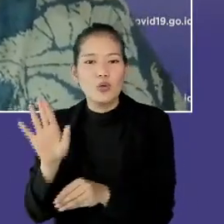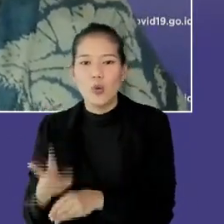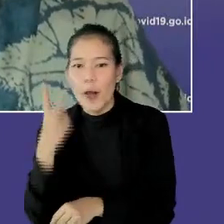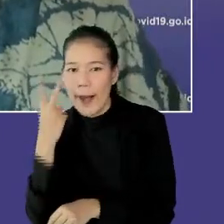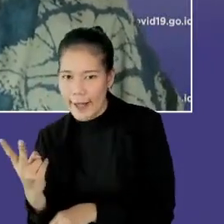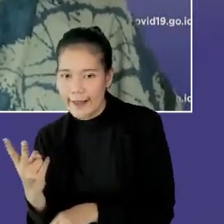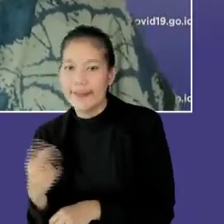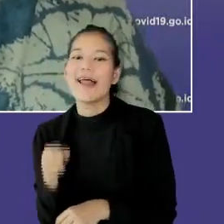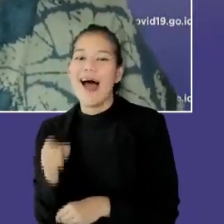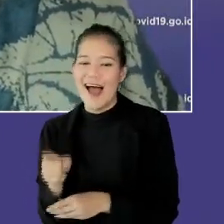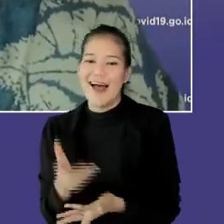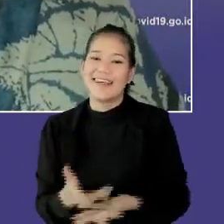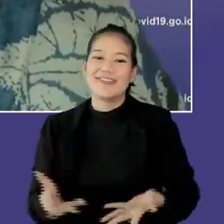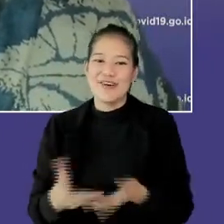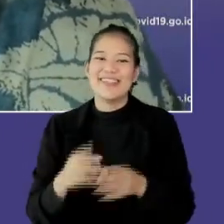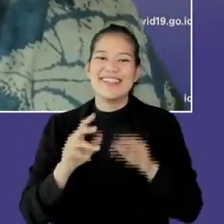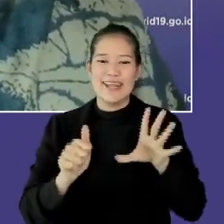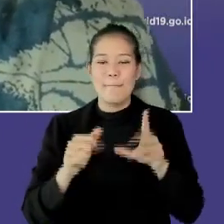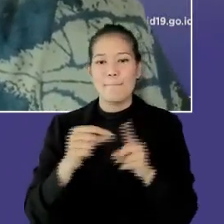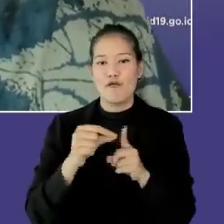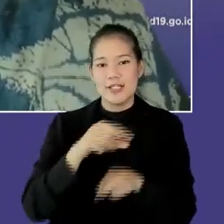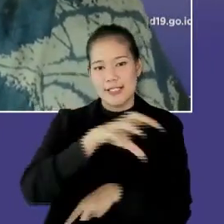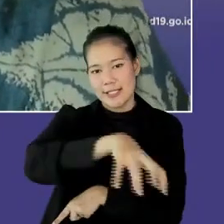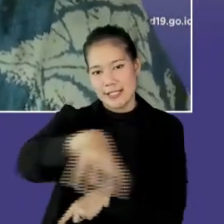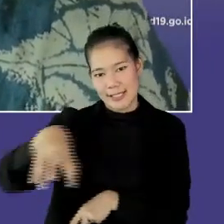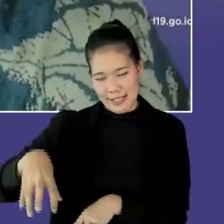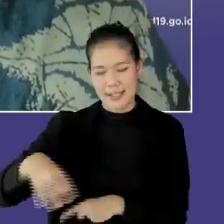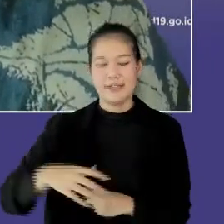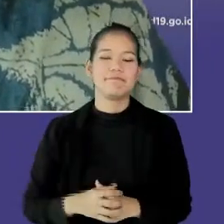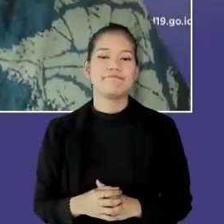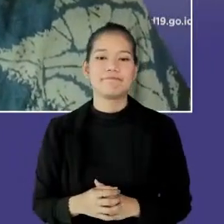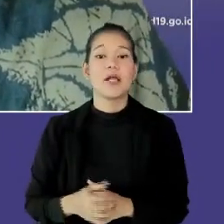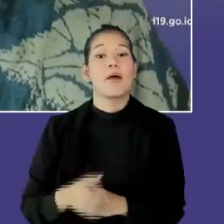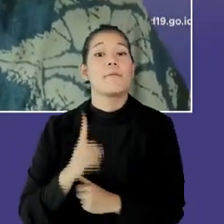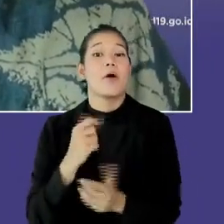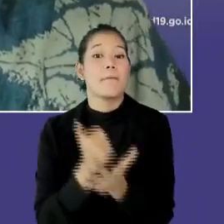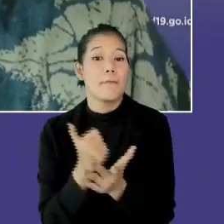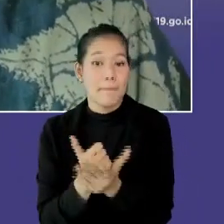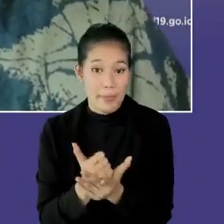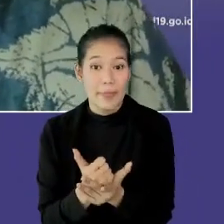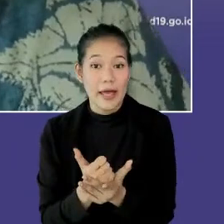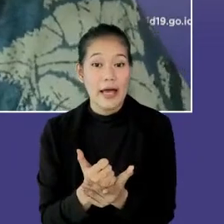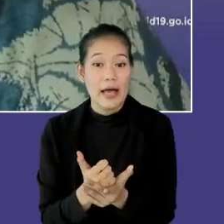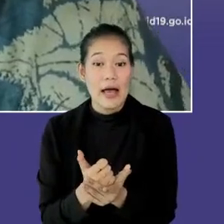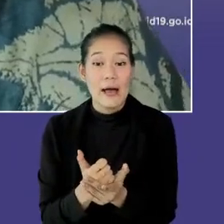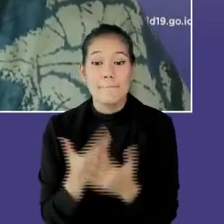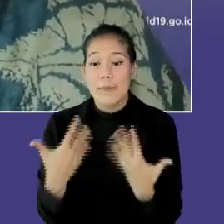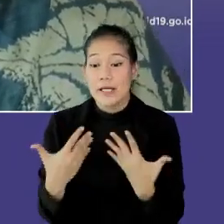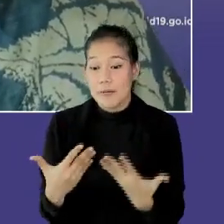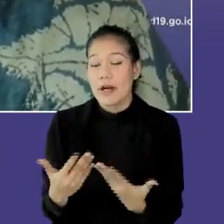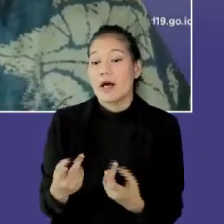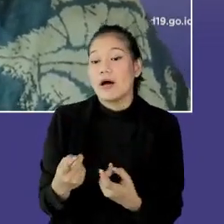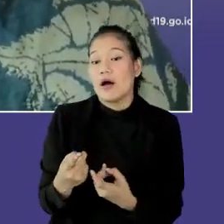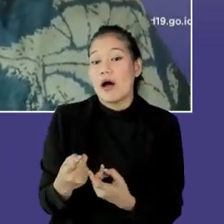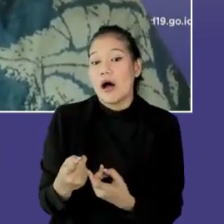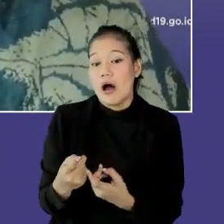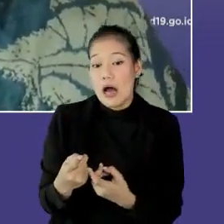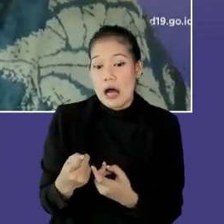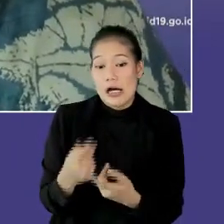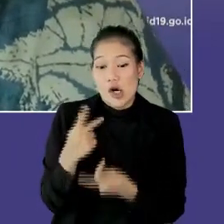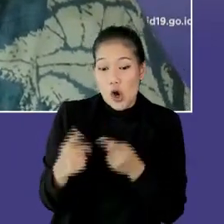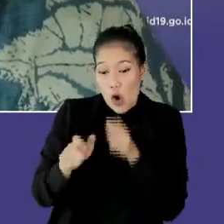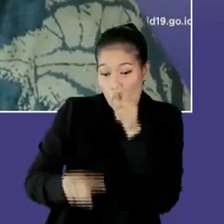ini gambaran untuk di 6 provinsi tadi Dr. Lula yang harus kita garis bawahi, bahwa ternyata mungkin memang ada kontribusi ketika memang